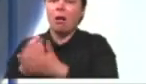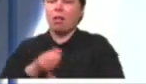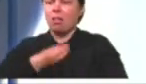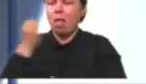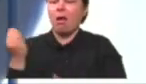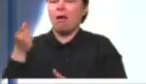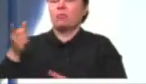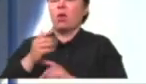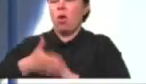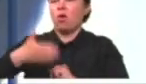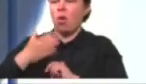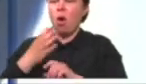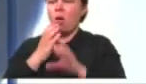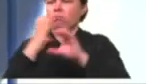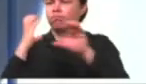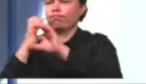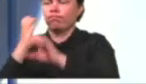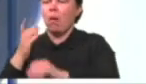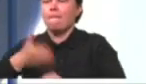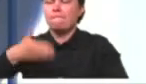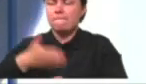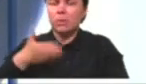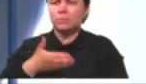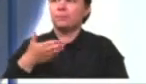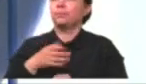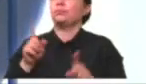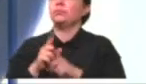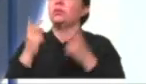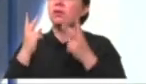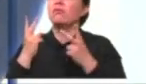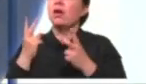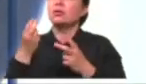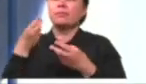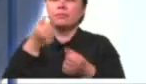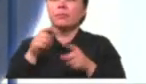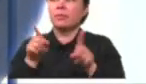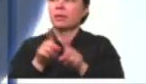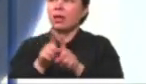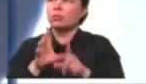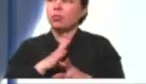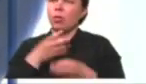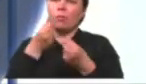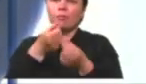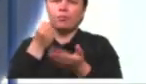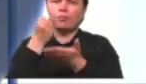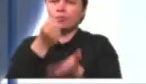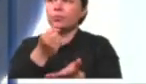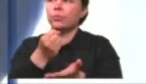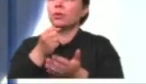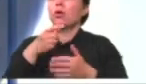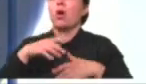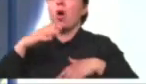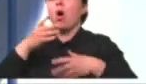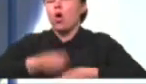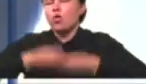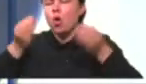transportu kolejowego. Ale nie tylko pociągów potrzebujemy, bo bardzo ważne są środki przeznaczone na inwestycje w infrastrukturę